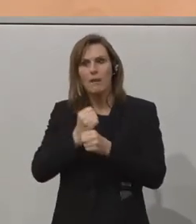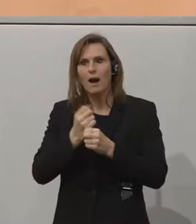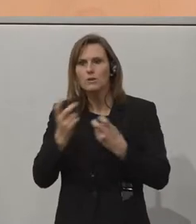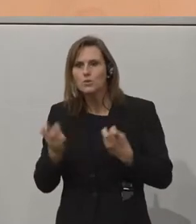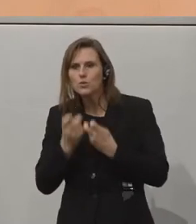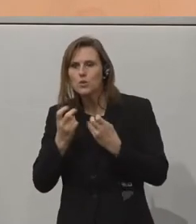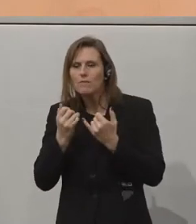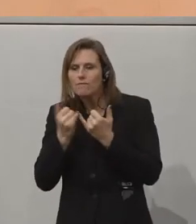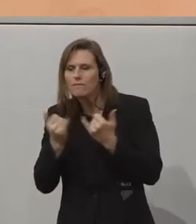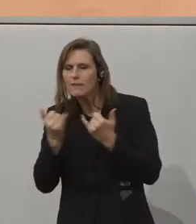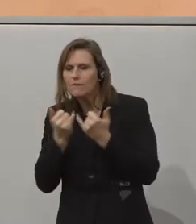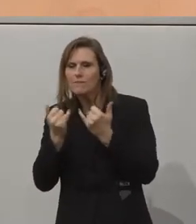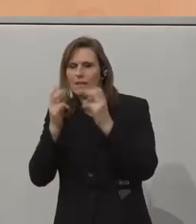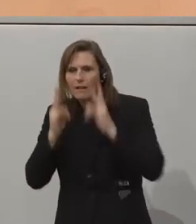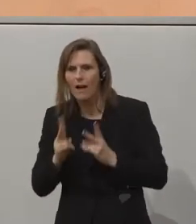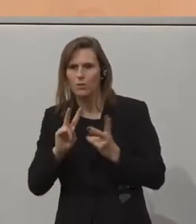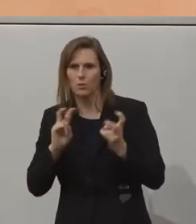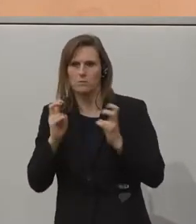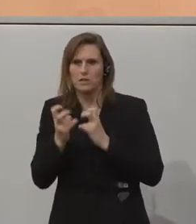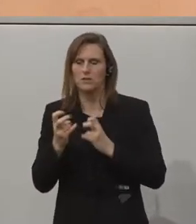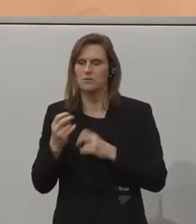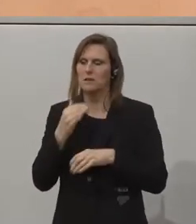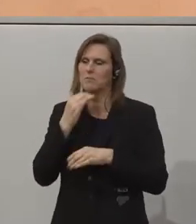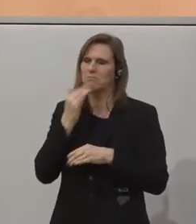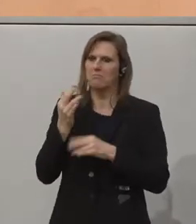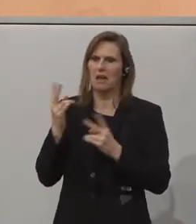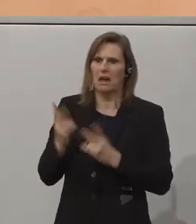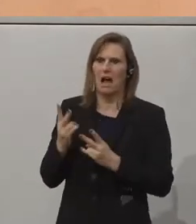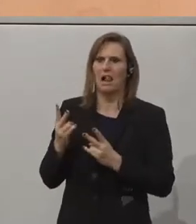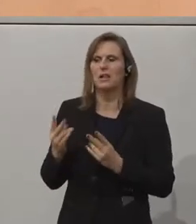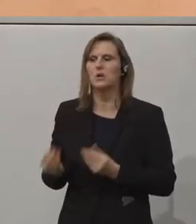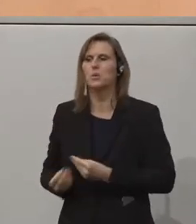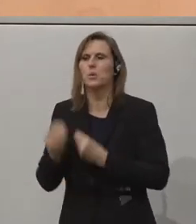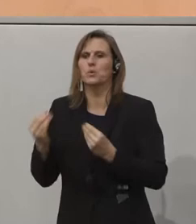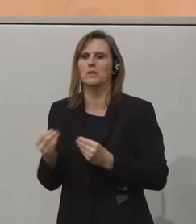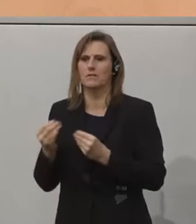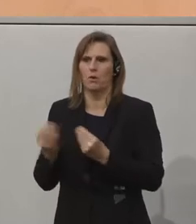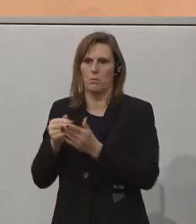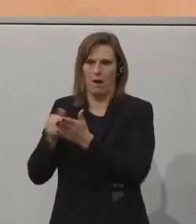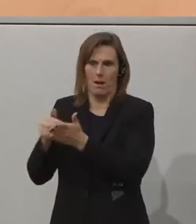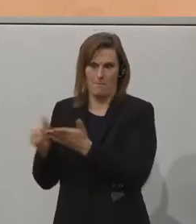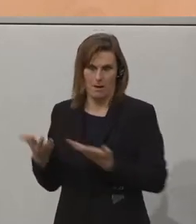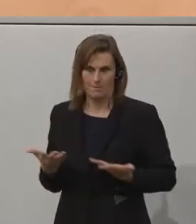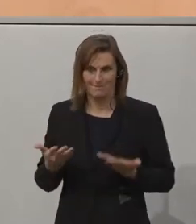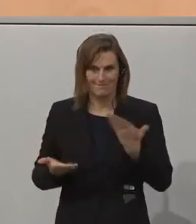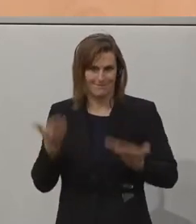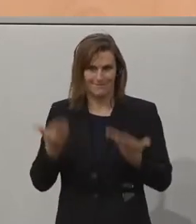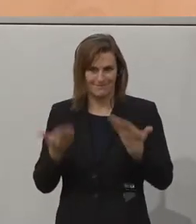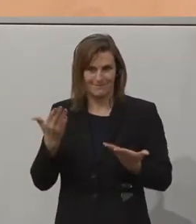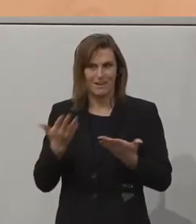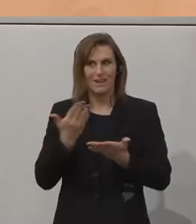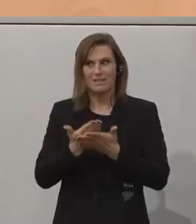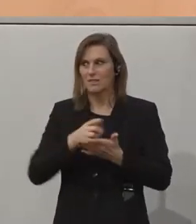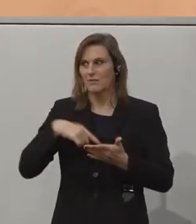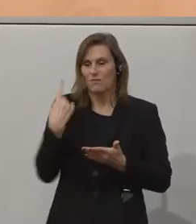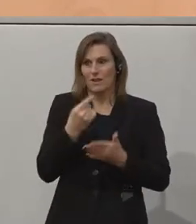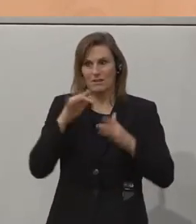Wege. Und wer sie nicht betreibt, der sucht Begründungen. Wir kennen das. Und ich glaube, wir alle sind dazu